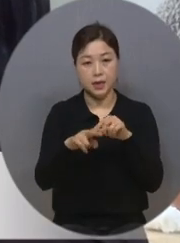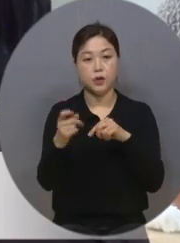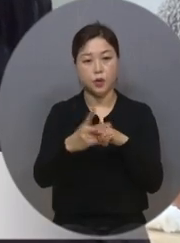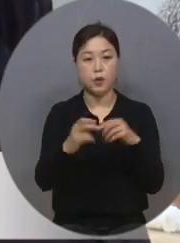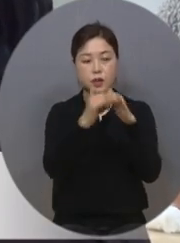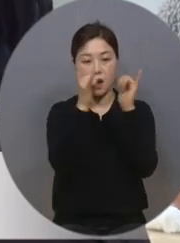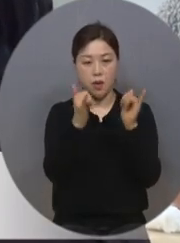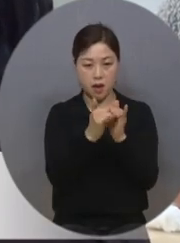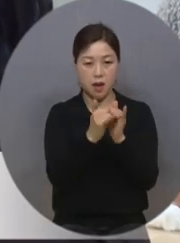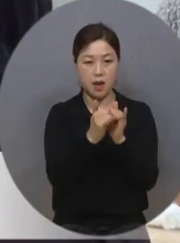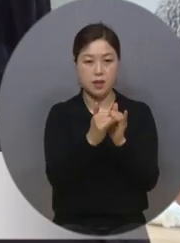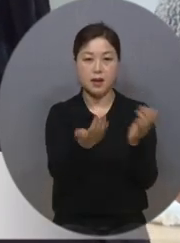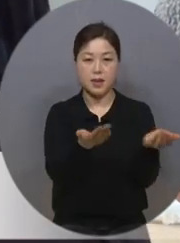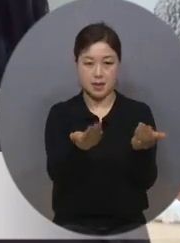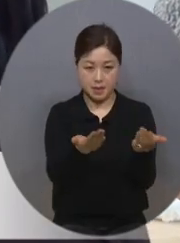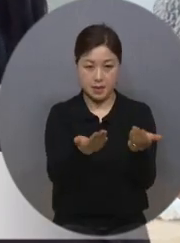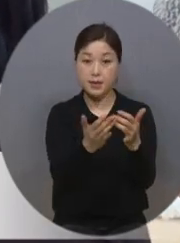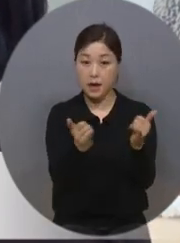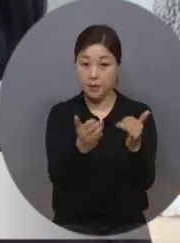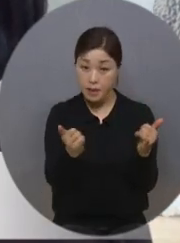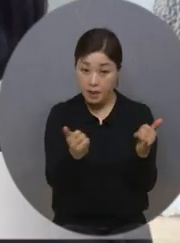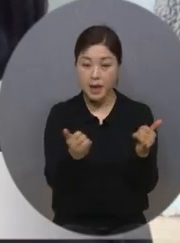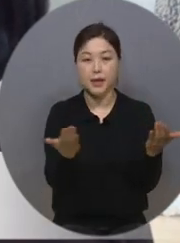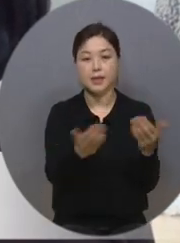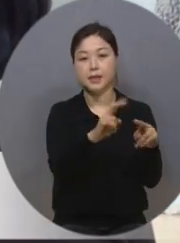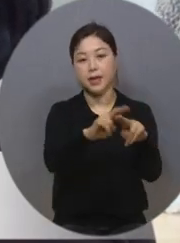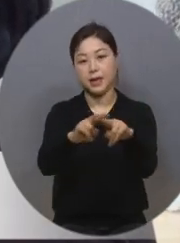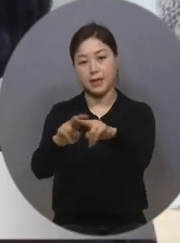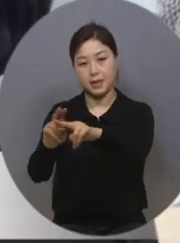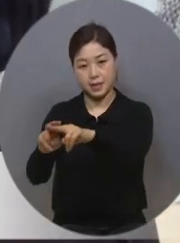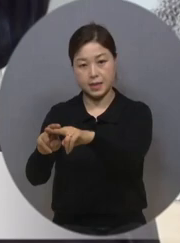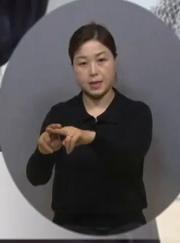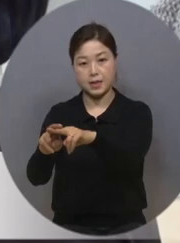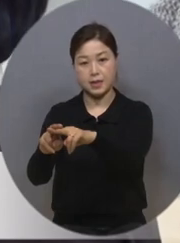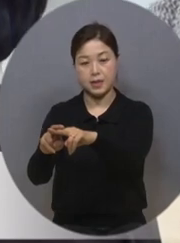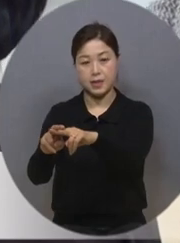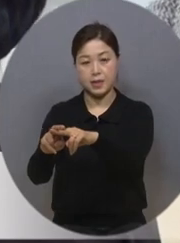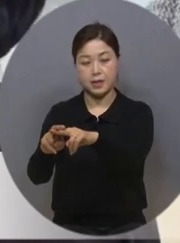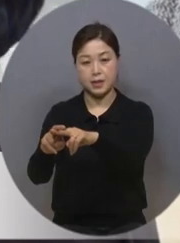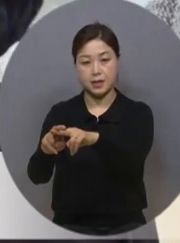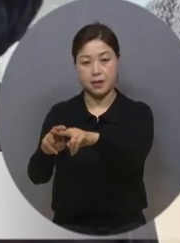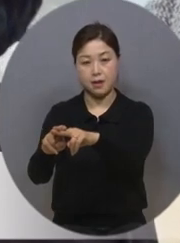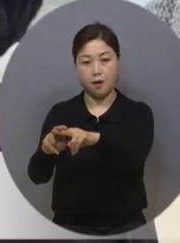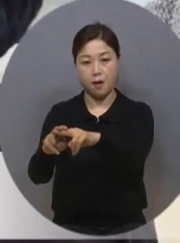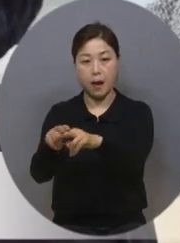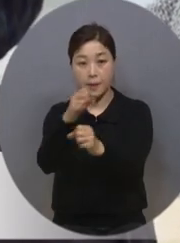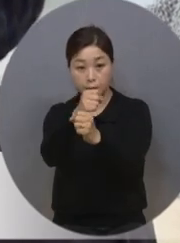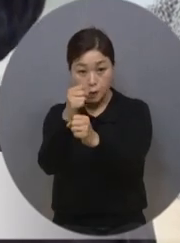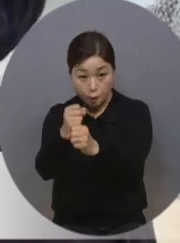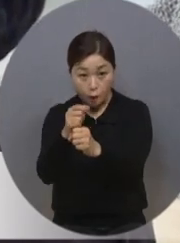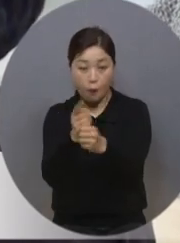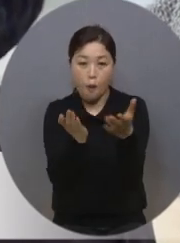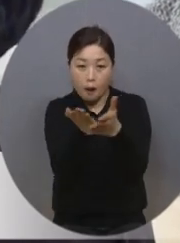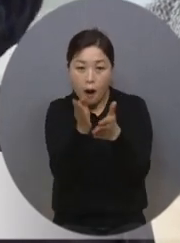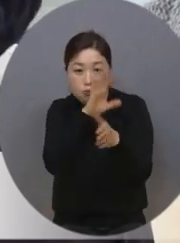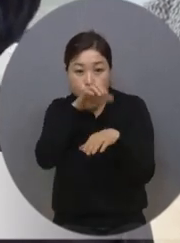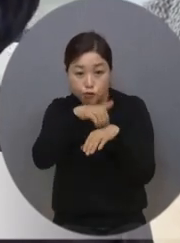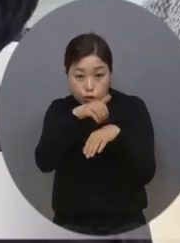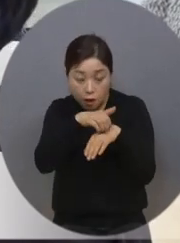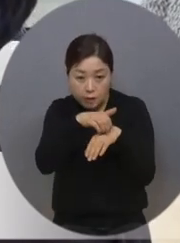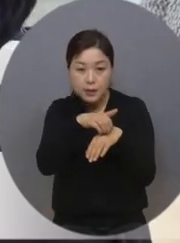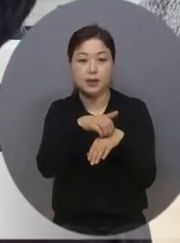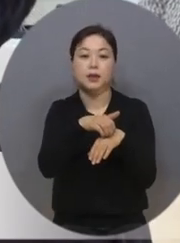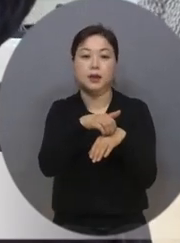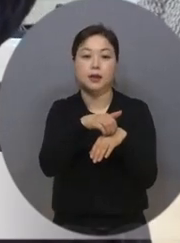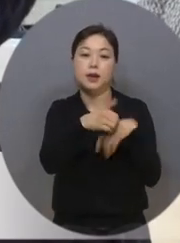우리 사회의 한 구성원들의 일자리를 만들고 또 그것에 적합한 직업 훈련을